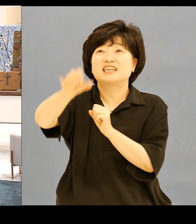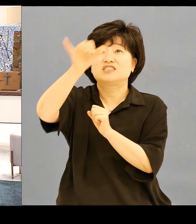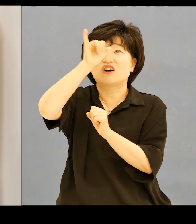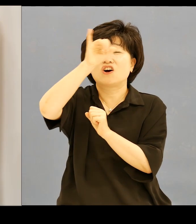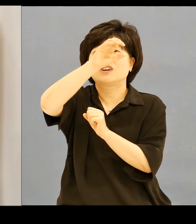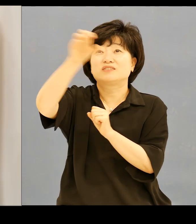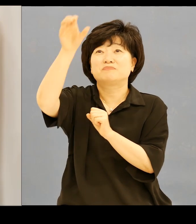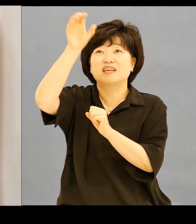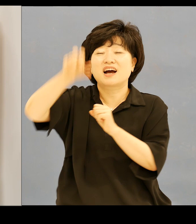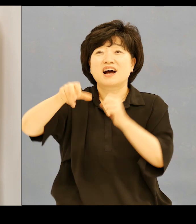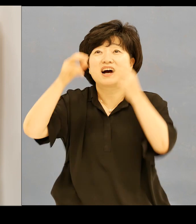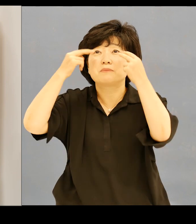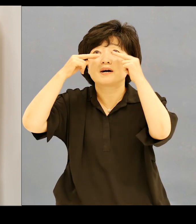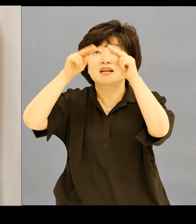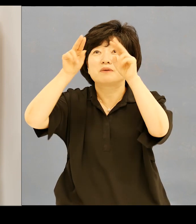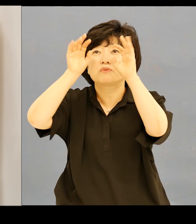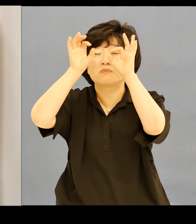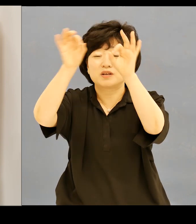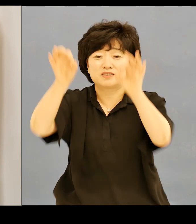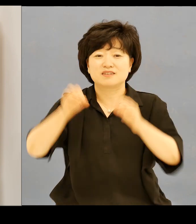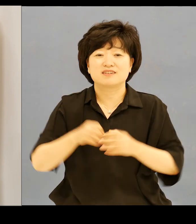바라보면서